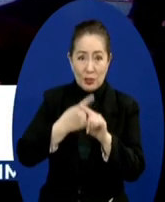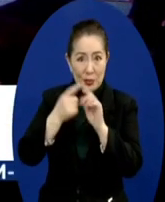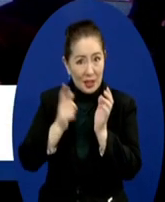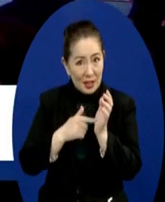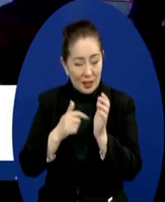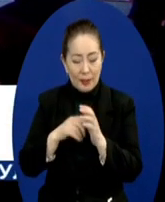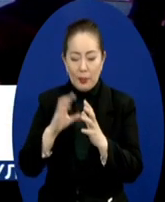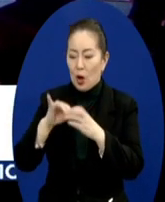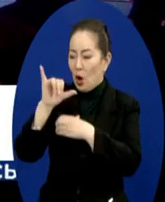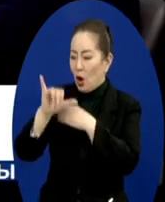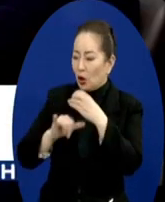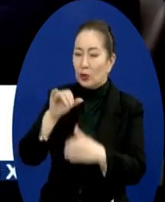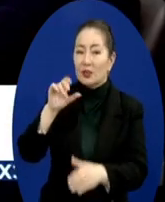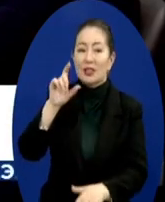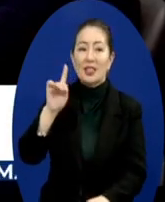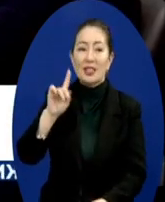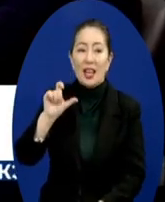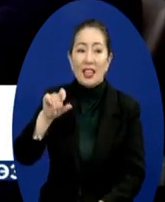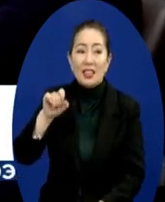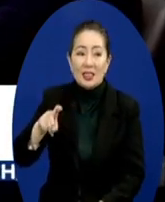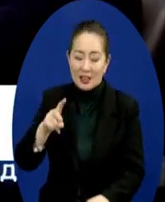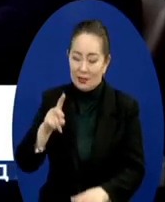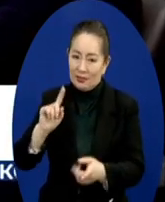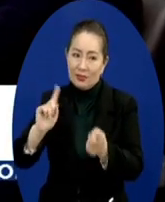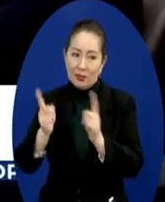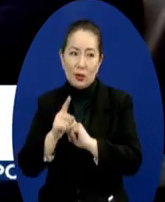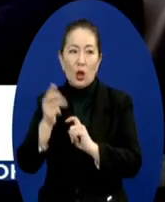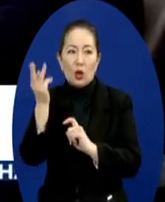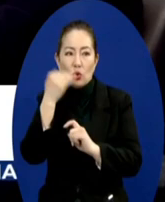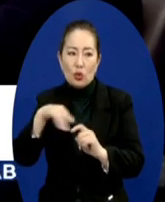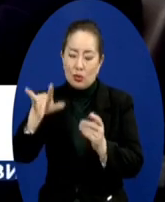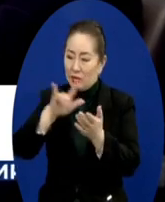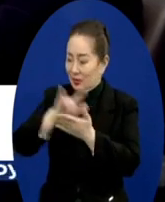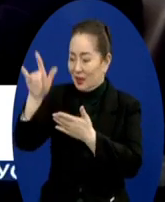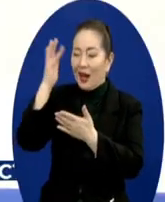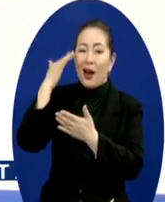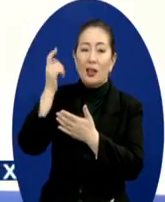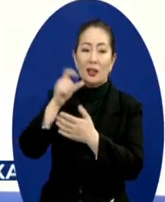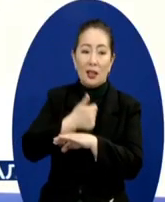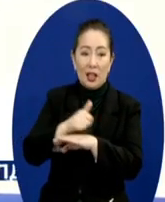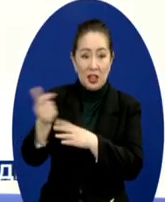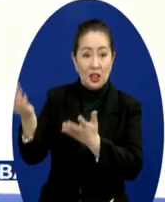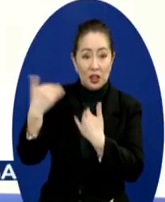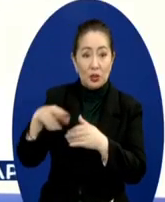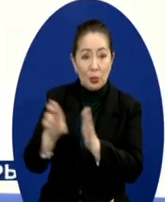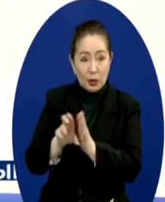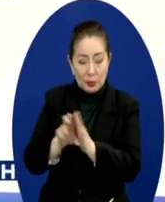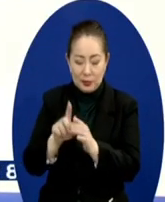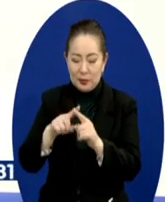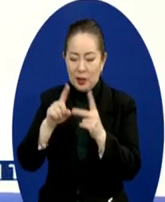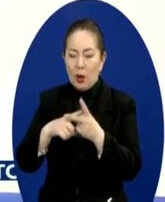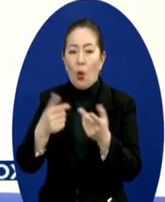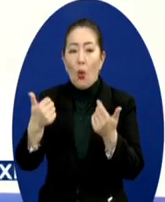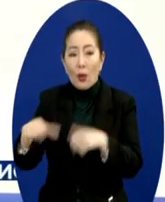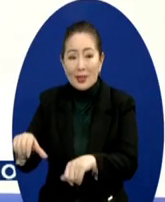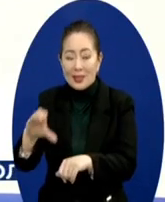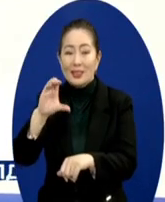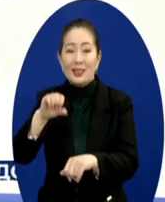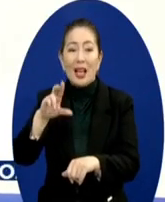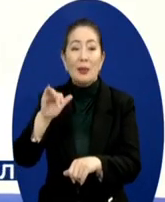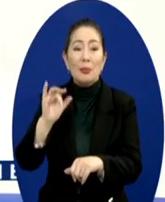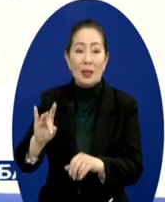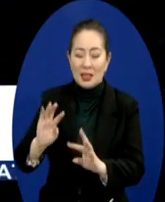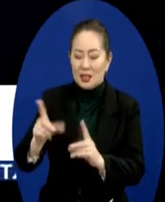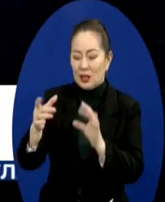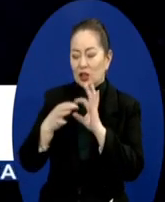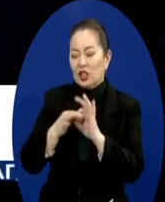буудлыг олон улсын зэрэглэлд шилжүүлвэл шууд нислэгээр гадны жуулчид ирэх боломжтой. Мөн уналтанд ороод исэн салбарыг сэргээхийн тулд жижиг дундын